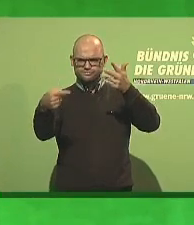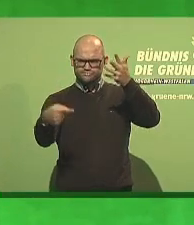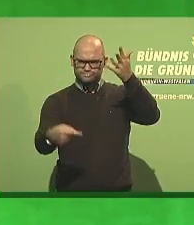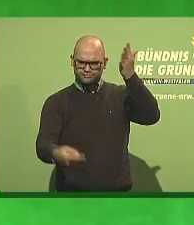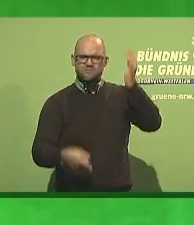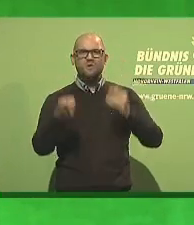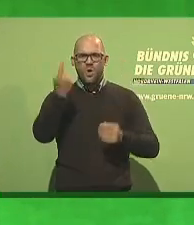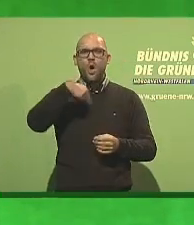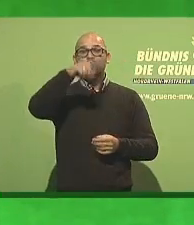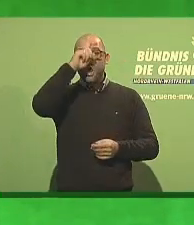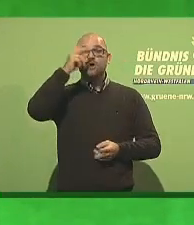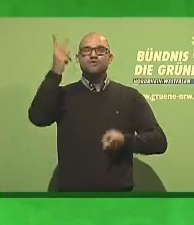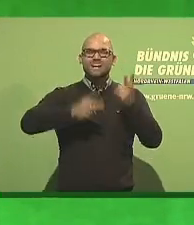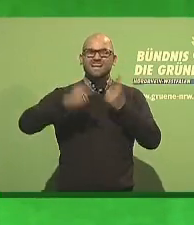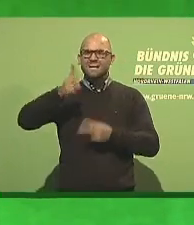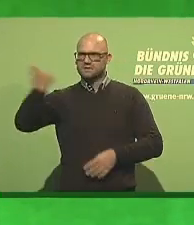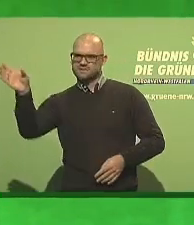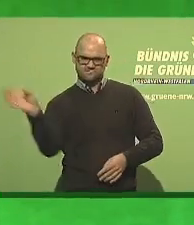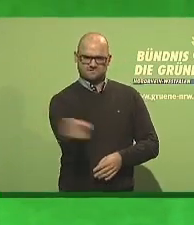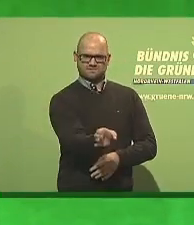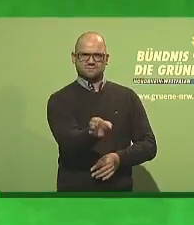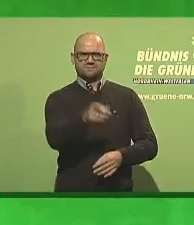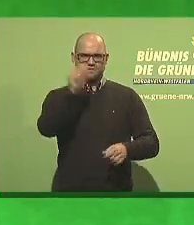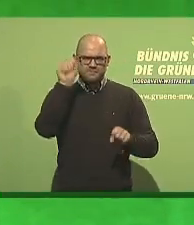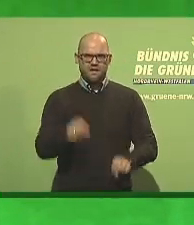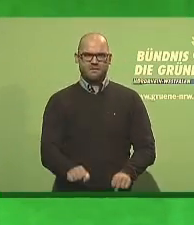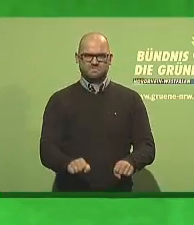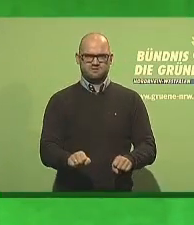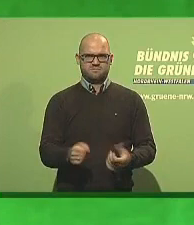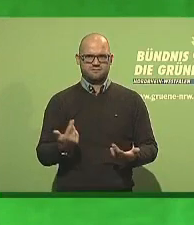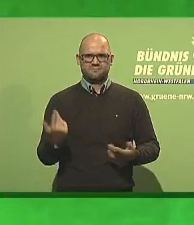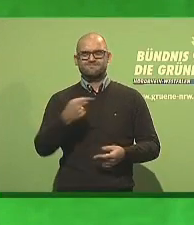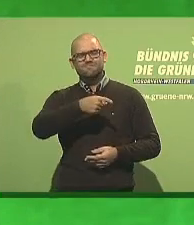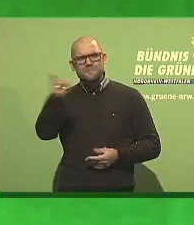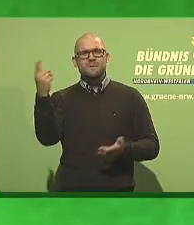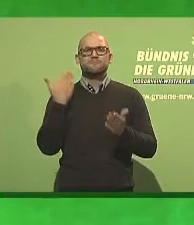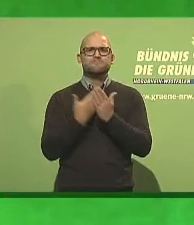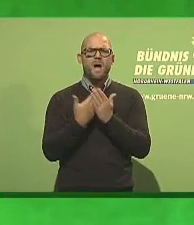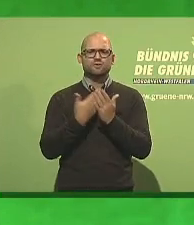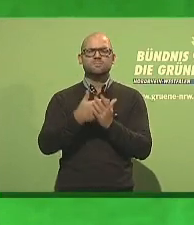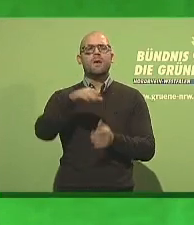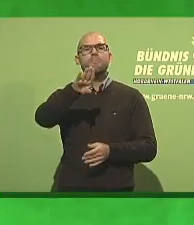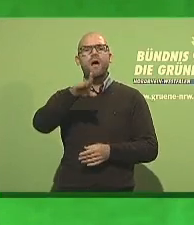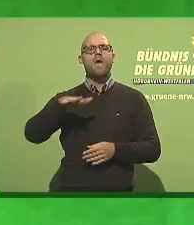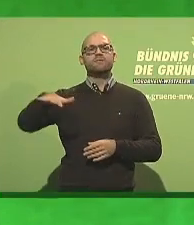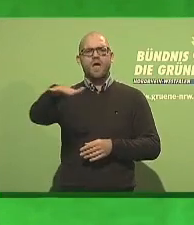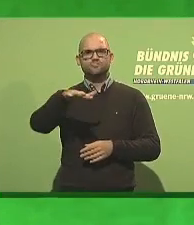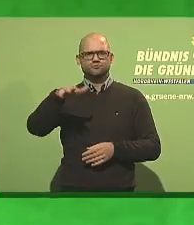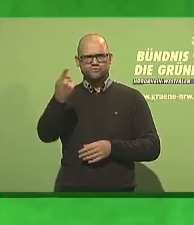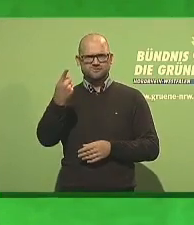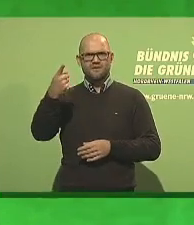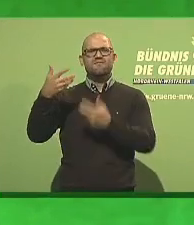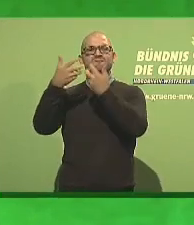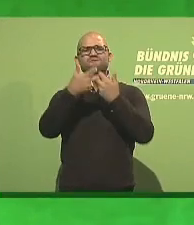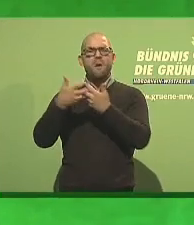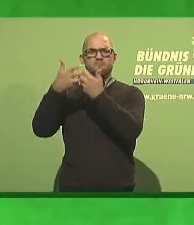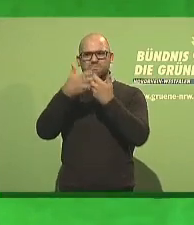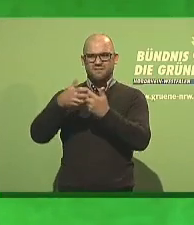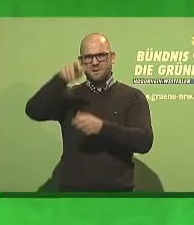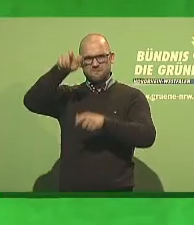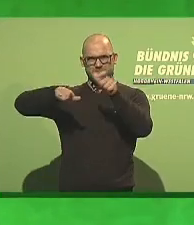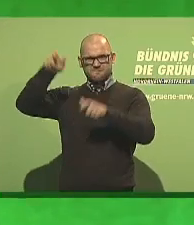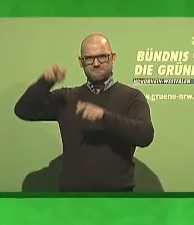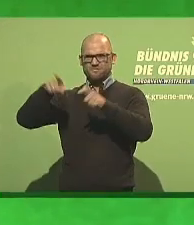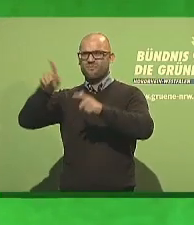deutschen Gerichten zur Verantwortung ziehen können, wenn sie Menschen beispielsweise wie in Bangladesch in Fabriken verbrennen lassen, weil